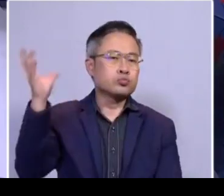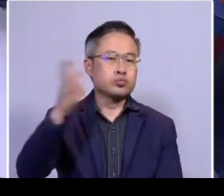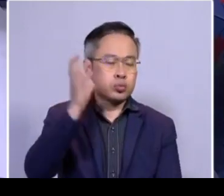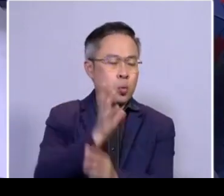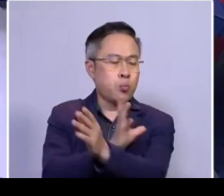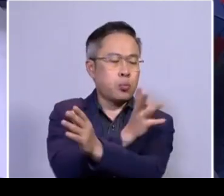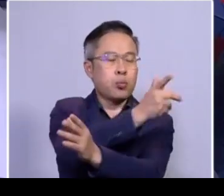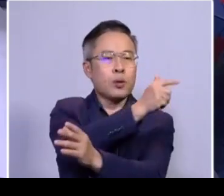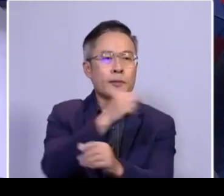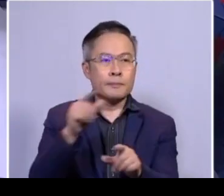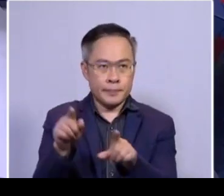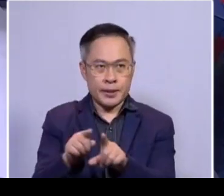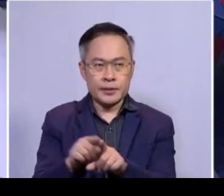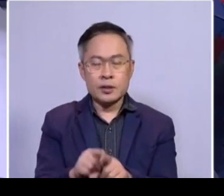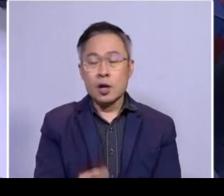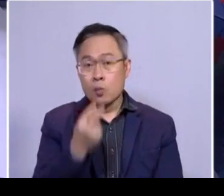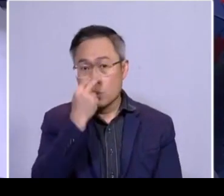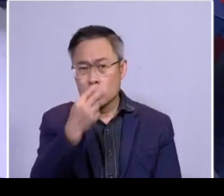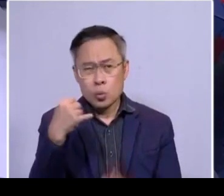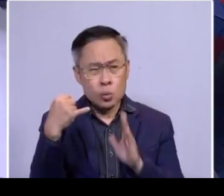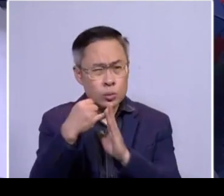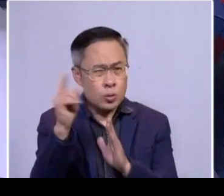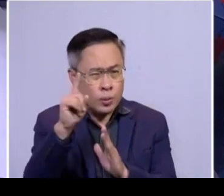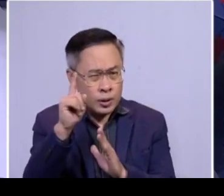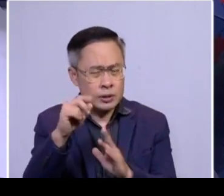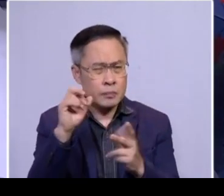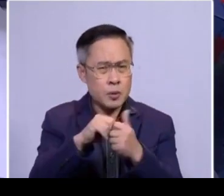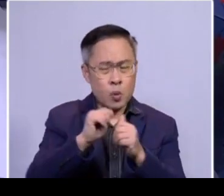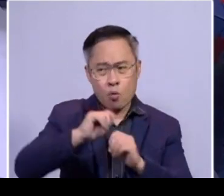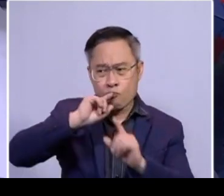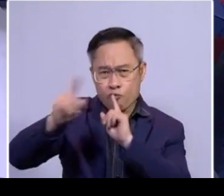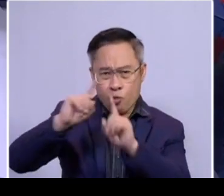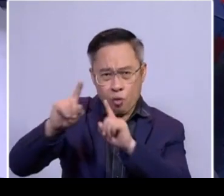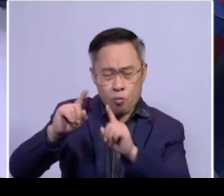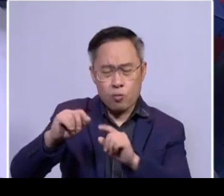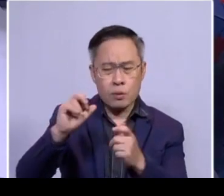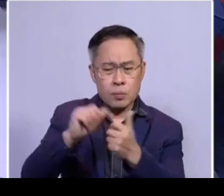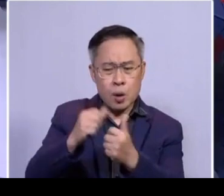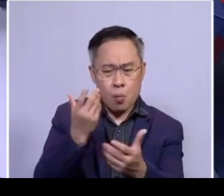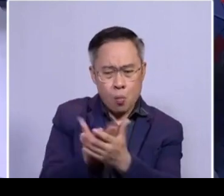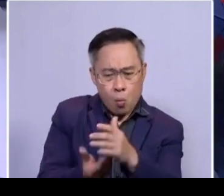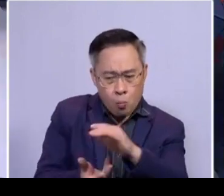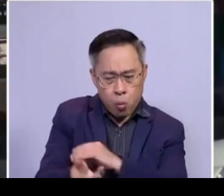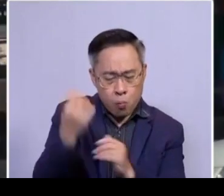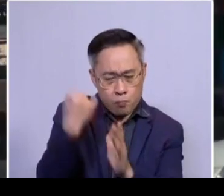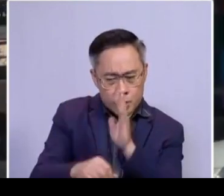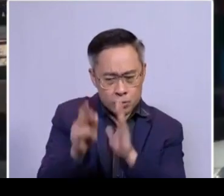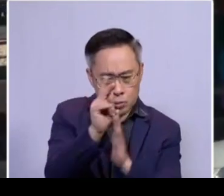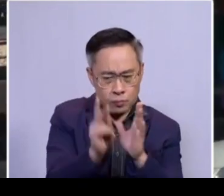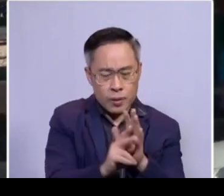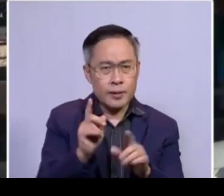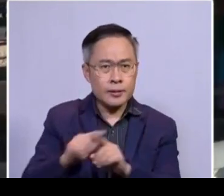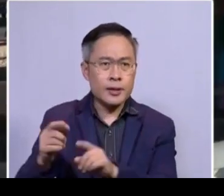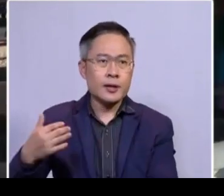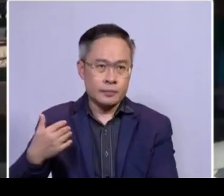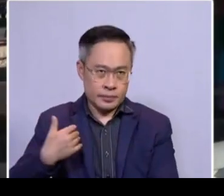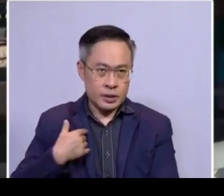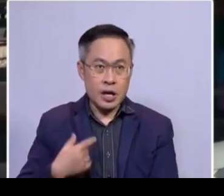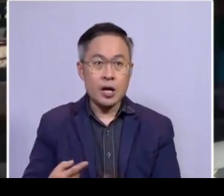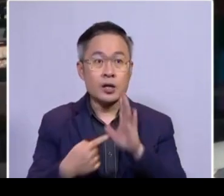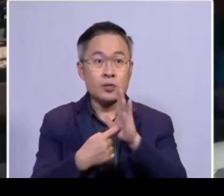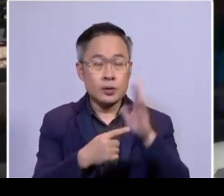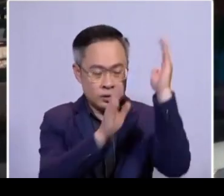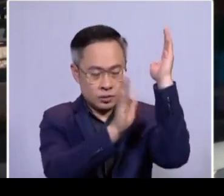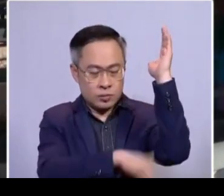ไปดูเรื่องการร้องเรียนว่ามีการทุจริตนะครับตอนนี้ก็พบว่ามีการร้องเรียนมาหลายพื้นที่เดี๋ยวเราจะไปเริ่มกันที่จังหวัดสงขลากันก่อนนะครับ